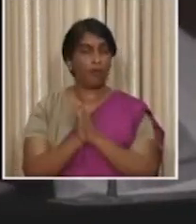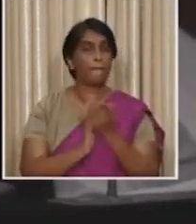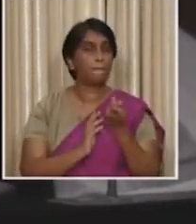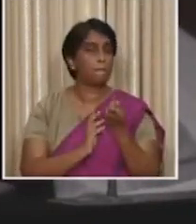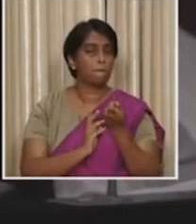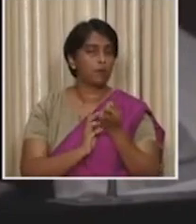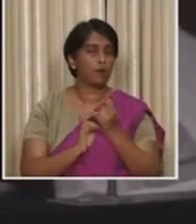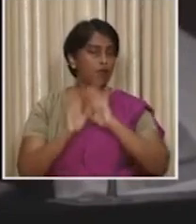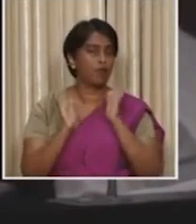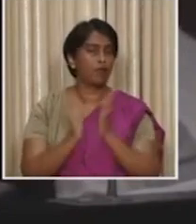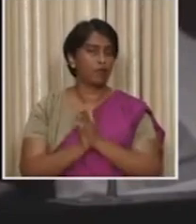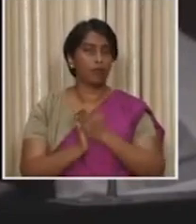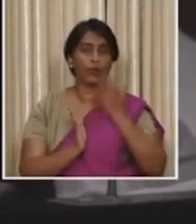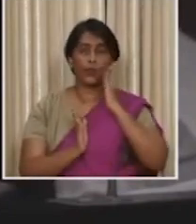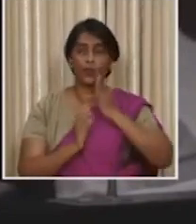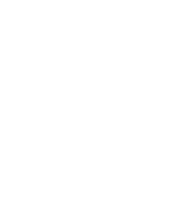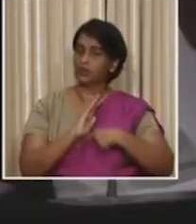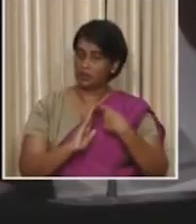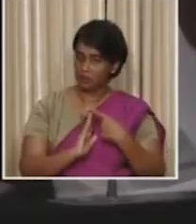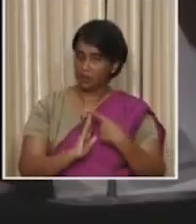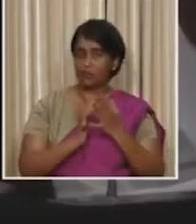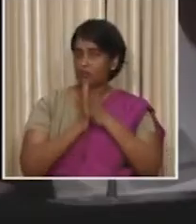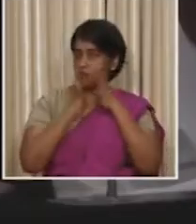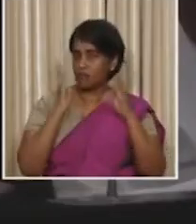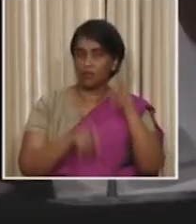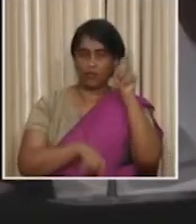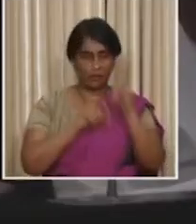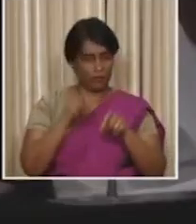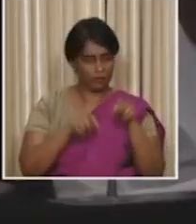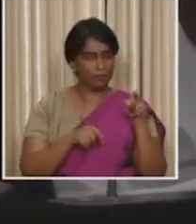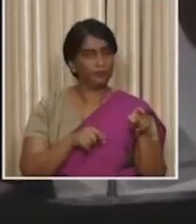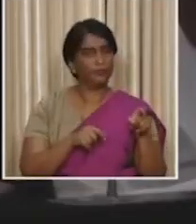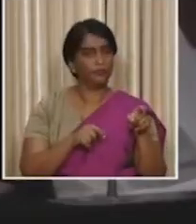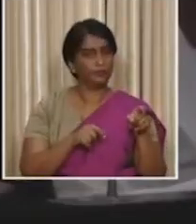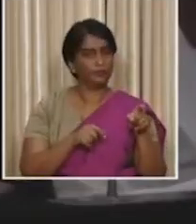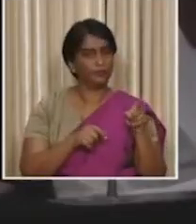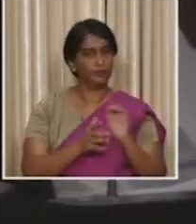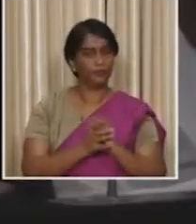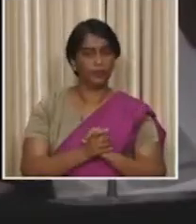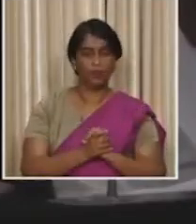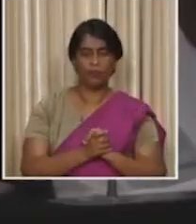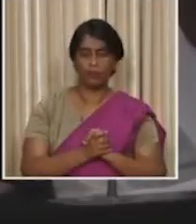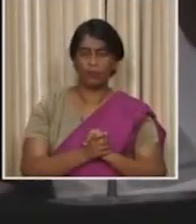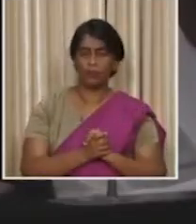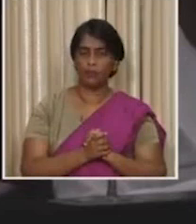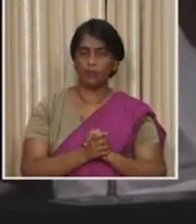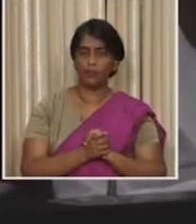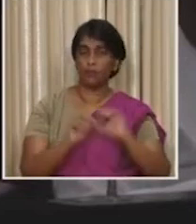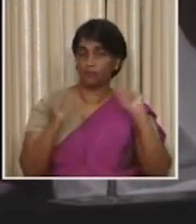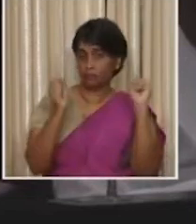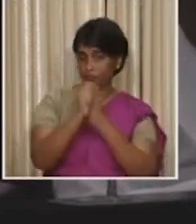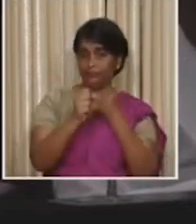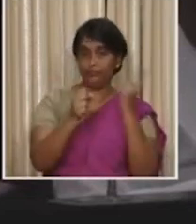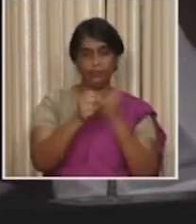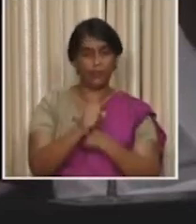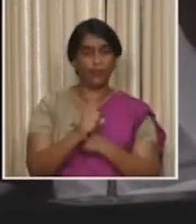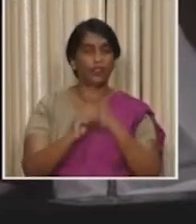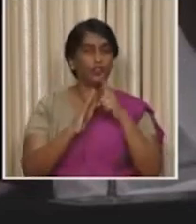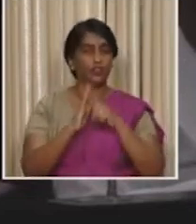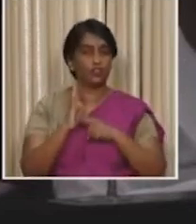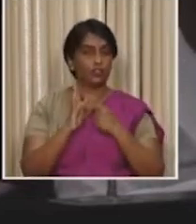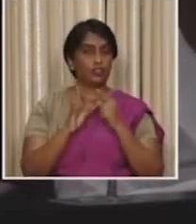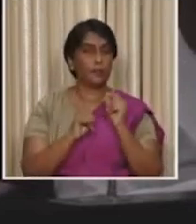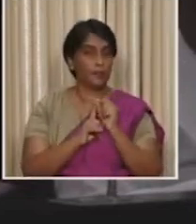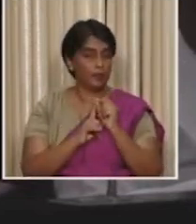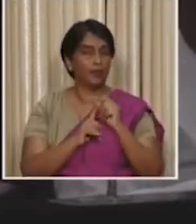உங்களால் உறுதிப்படுத்த முடியுமா? ஆனால் முடியாது. ஜோசப் பெர்ராசிங்கம் கொல்லப்பட்ட பொழுது இன்னும் விசாரணை கிடப்பில் இருக்கிறது, நீதி கிடைக்கவில்லை.